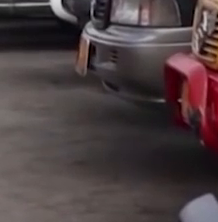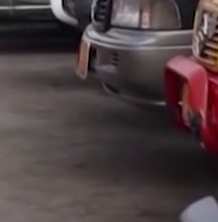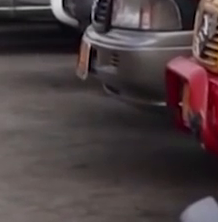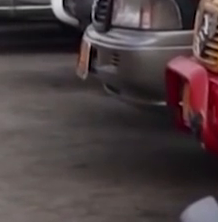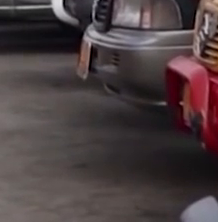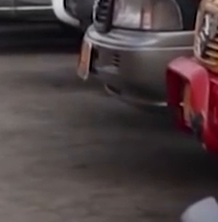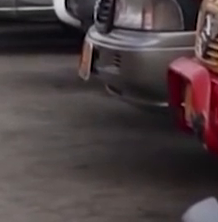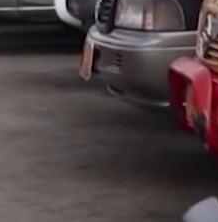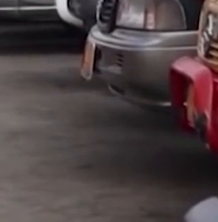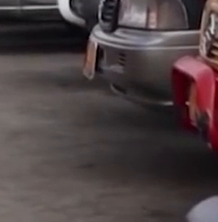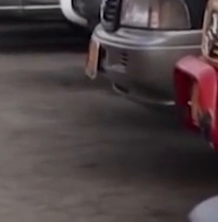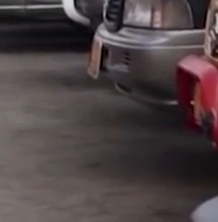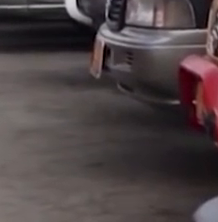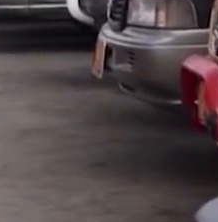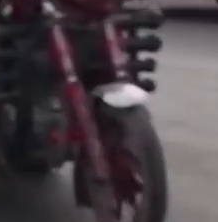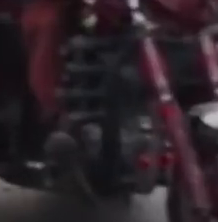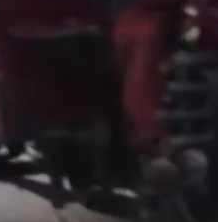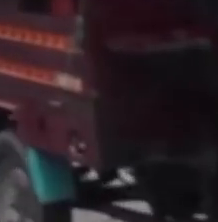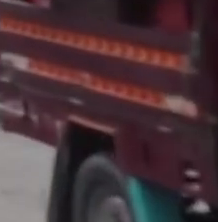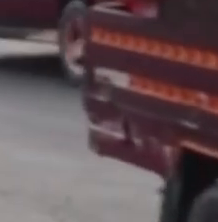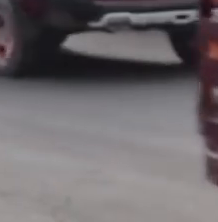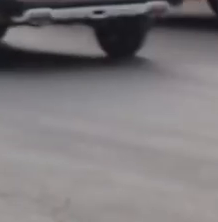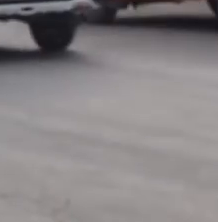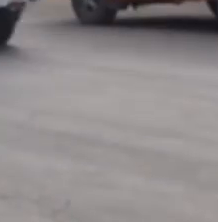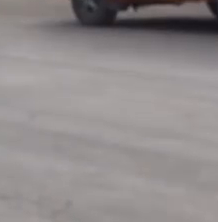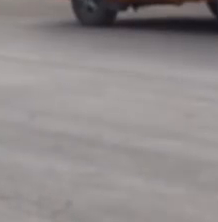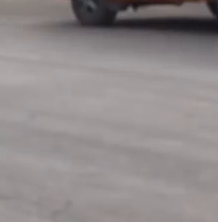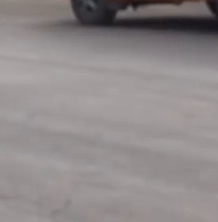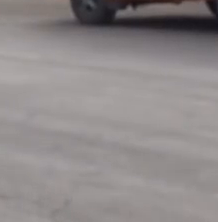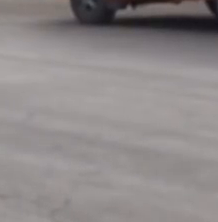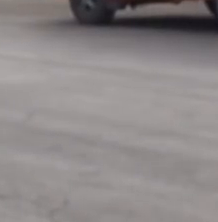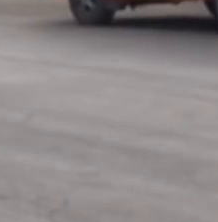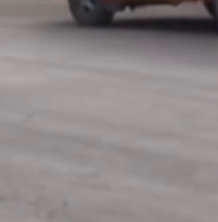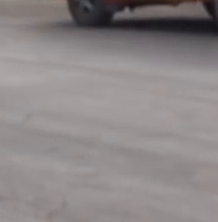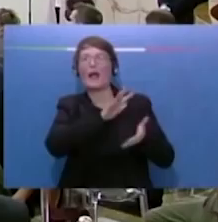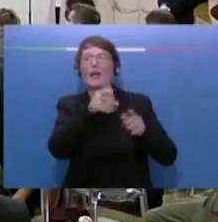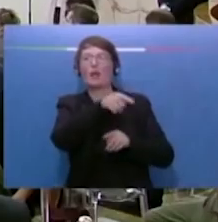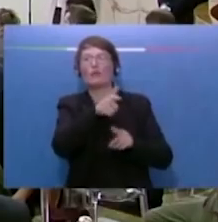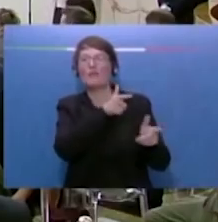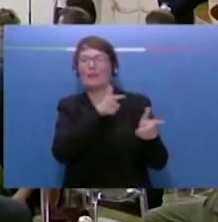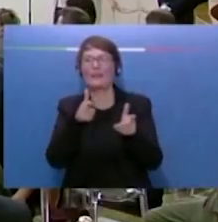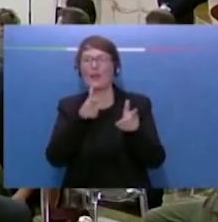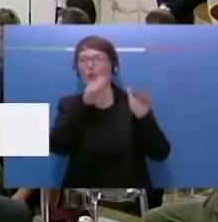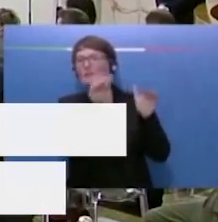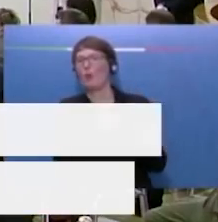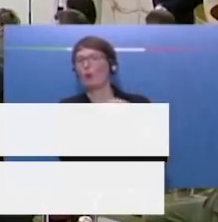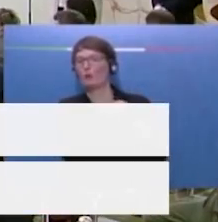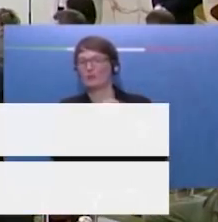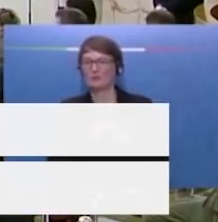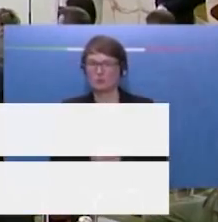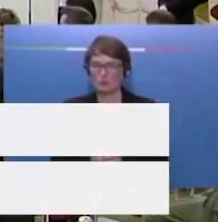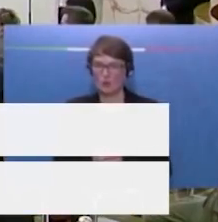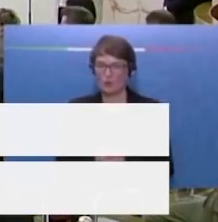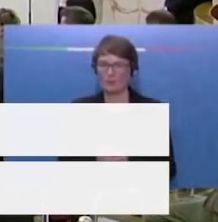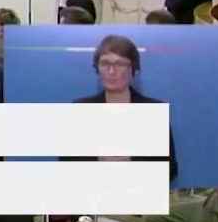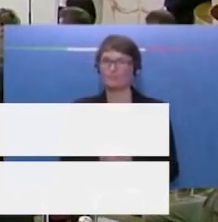Աշխարհի տնտեսապես առավել զարգացած 20 երկրները մտադիր են մարդասիրական օգնություն տրամադրել Աֆղանստանին։ Իտալիայի վարչապետ Մարիո